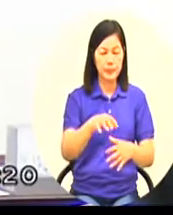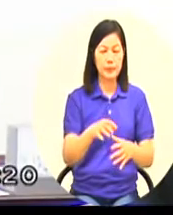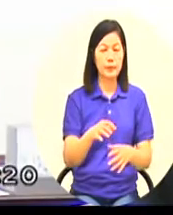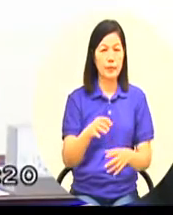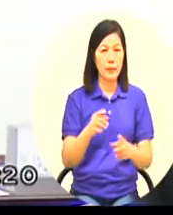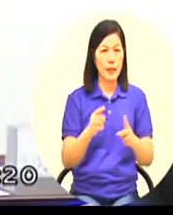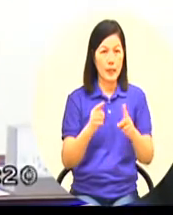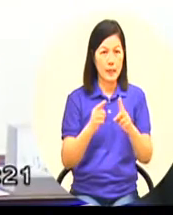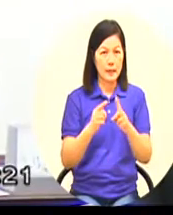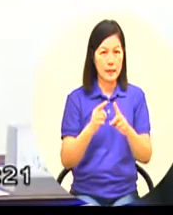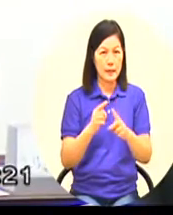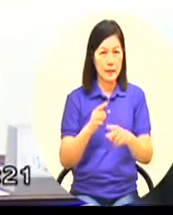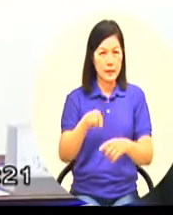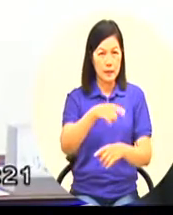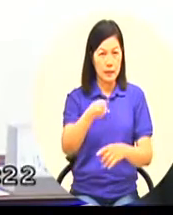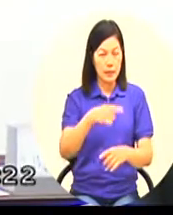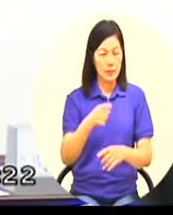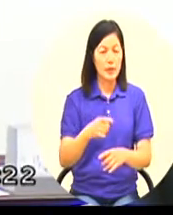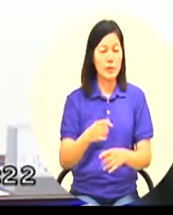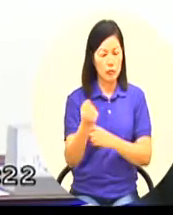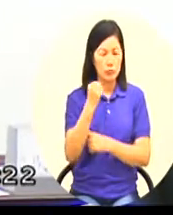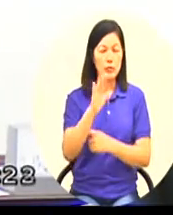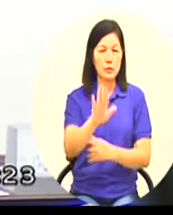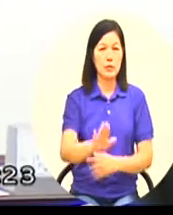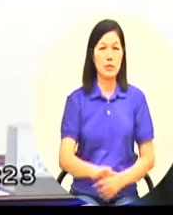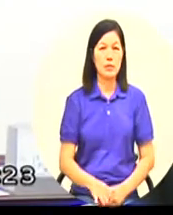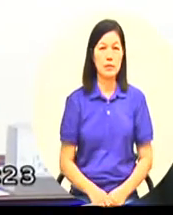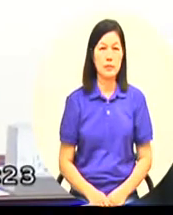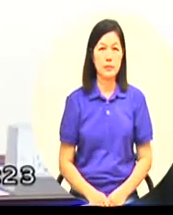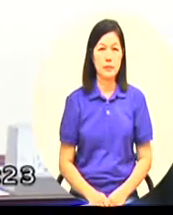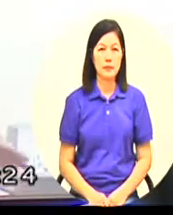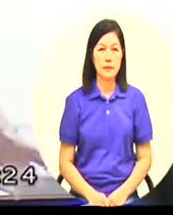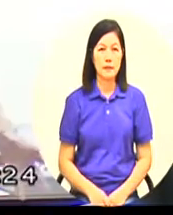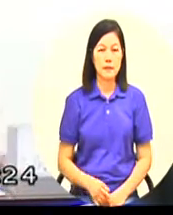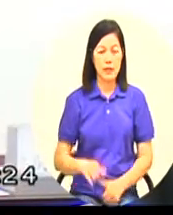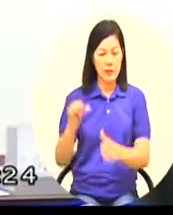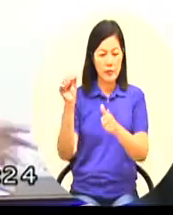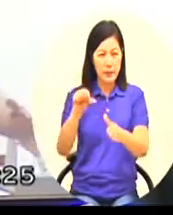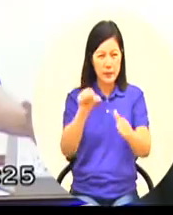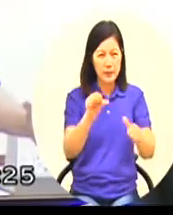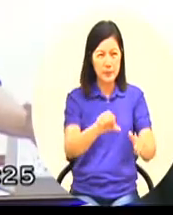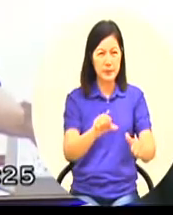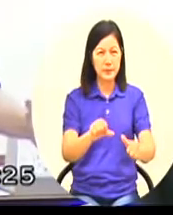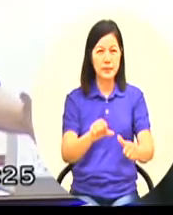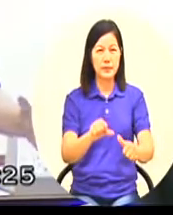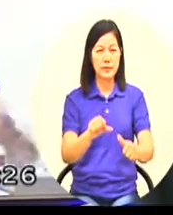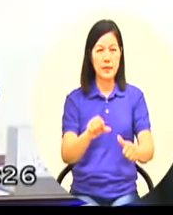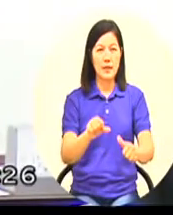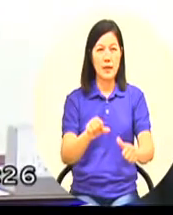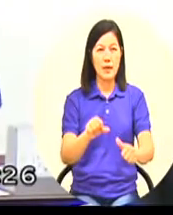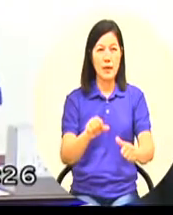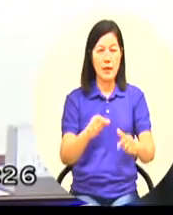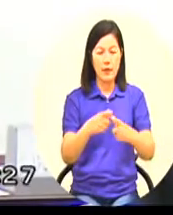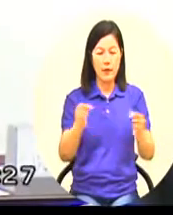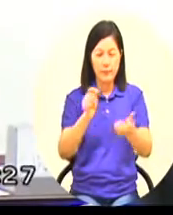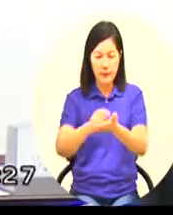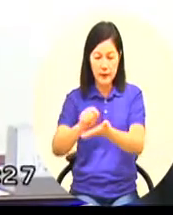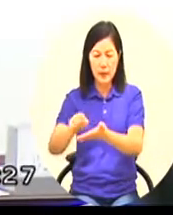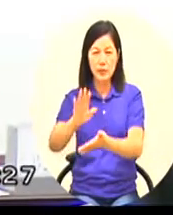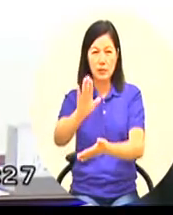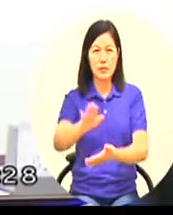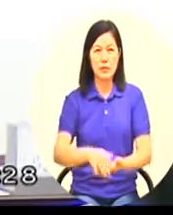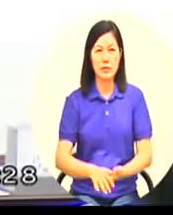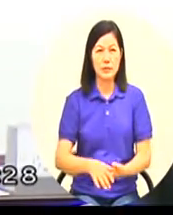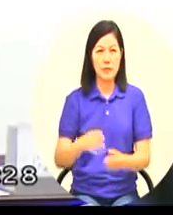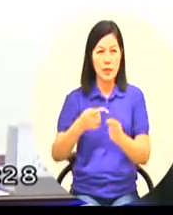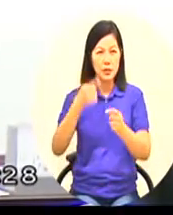是，我们是半开玩笑啦，也拜罚单开很多，要喷很多次之次啦哦。去年年初一整